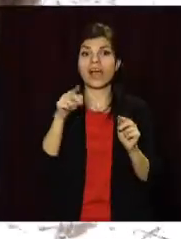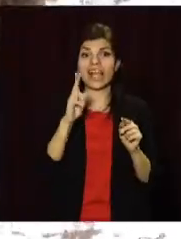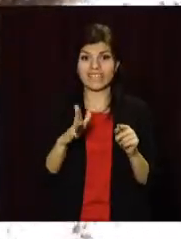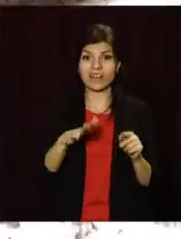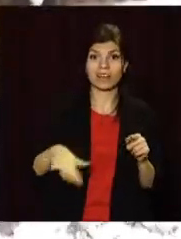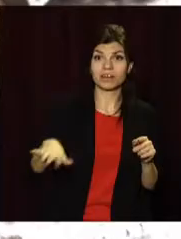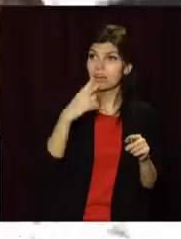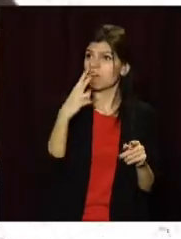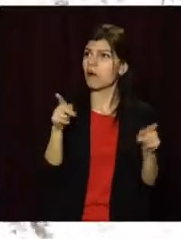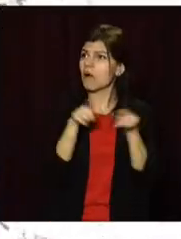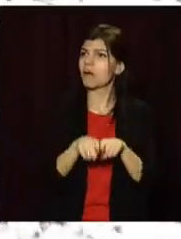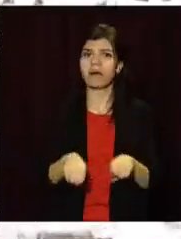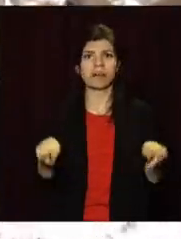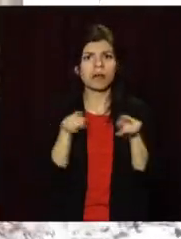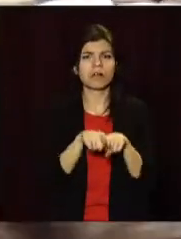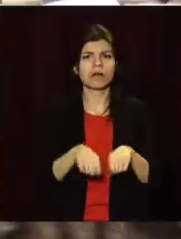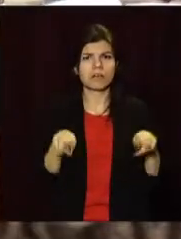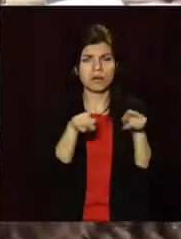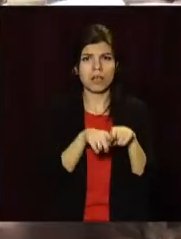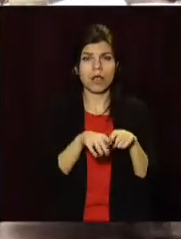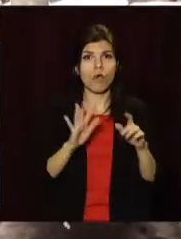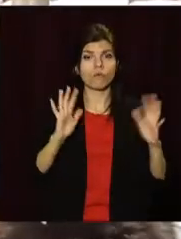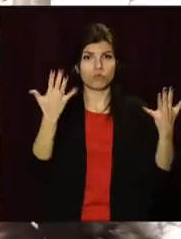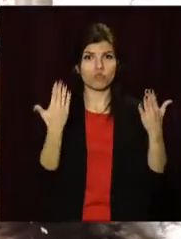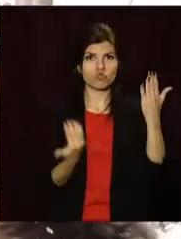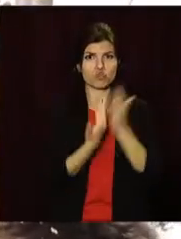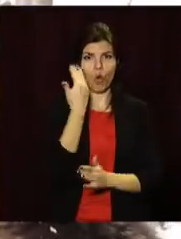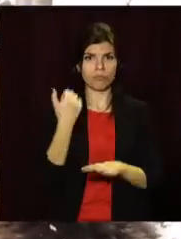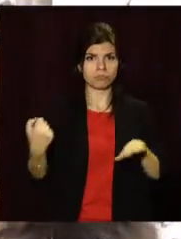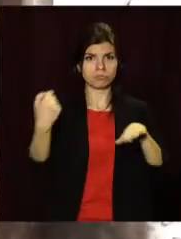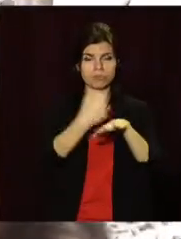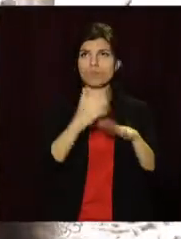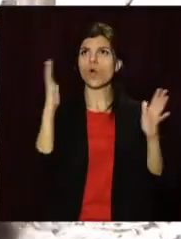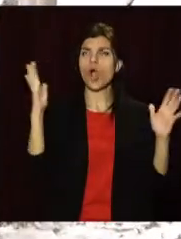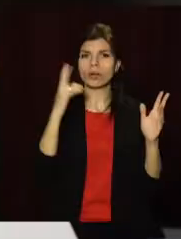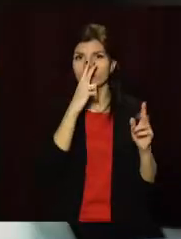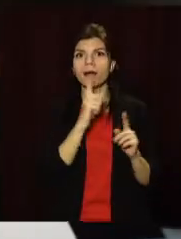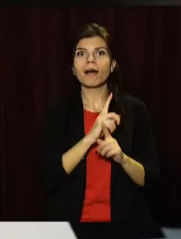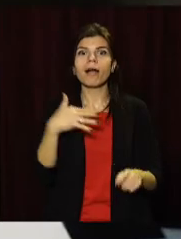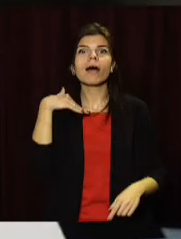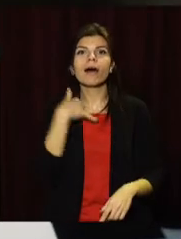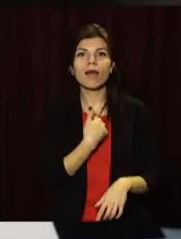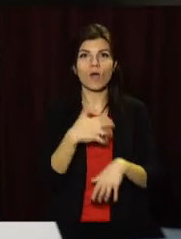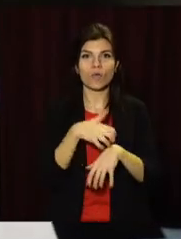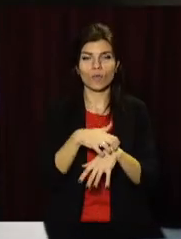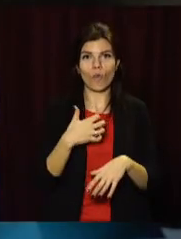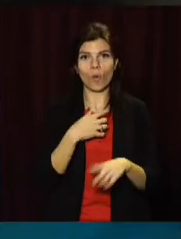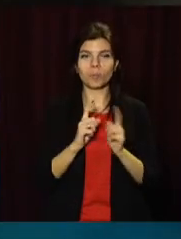квартирі, знаходяться у звичних для них умовах, аж тут раптом з'являється щось велике і незвичайне. Все доволі